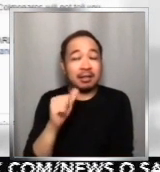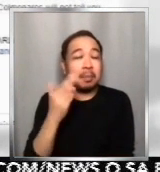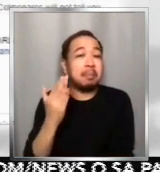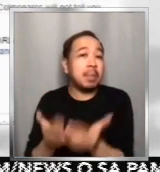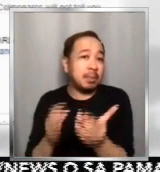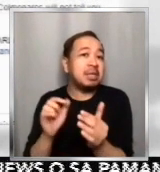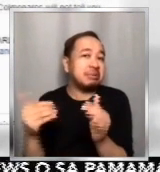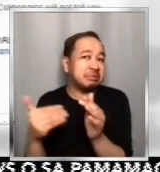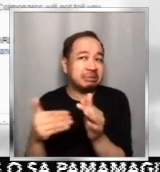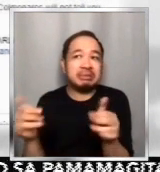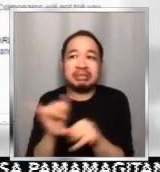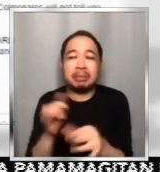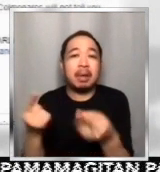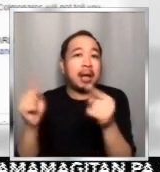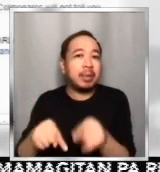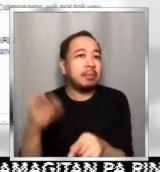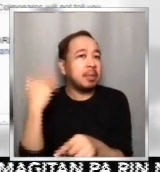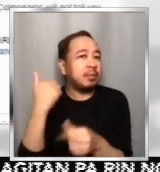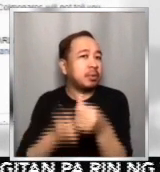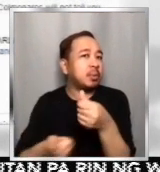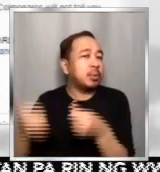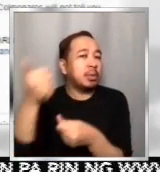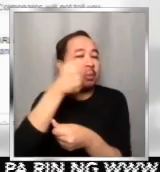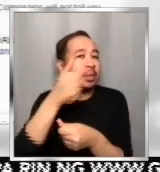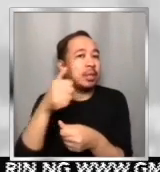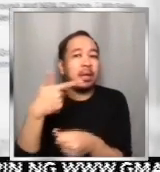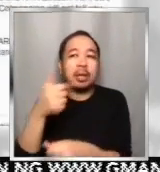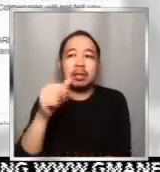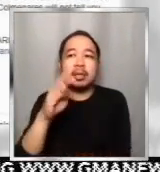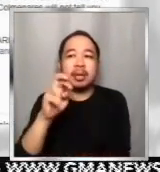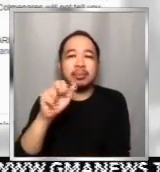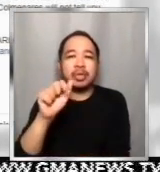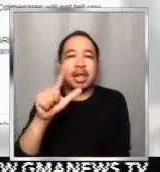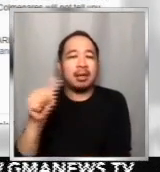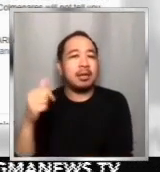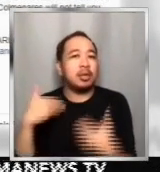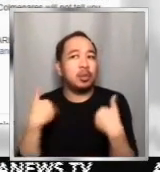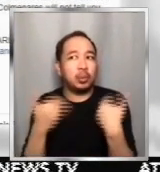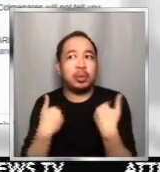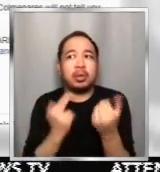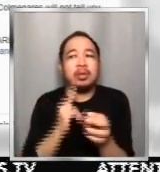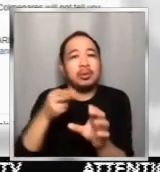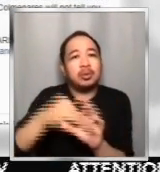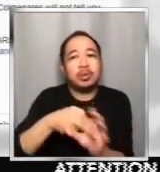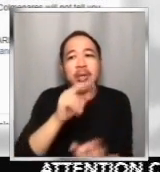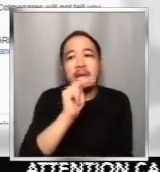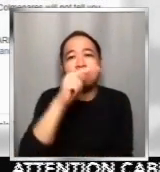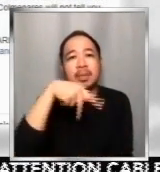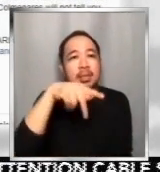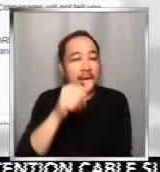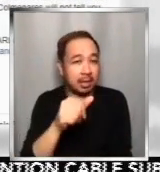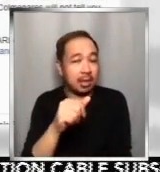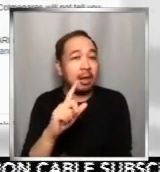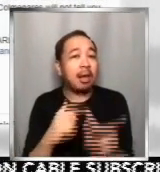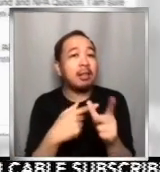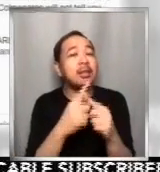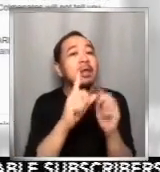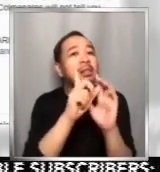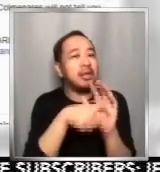sa dating Deputy Secretary General ng Gabriela Youth na sumapi raw sa New People's Army at kalaunan ay